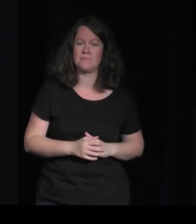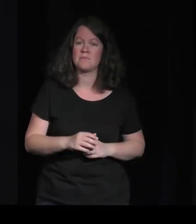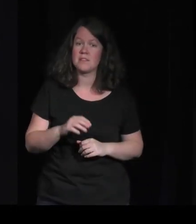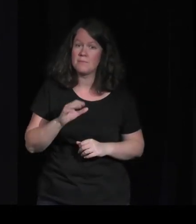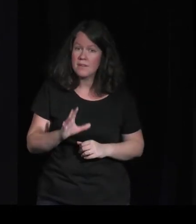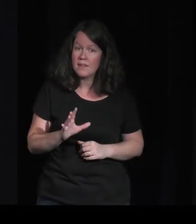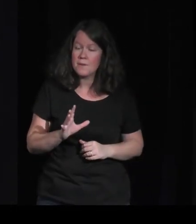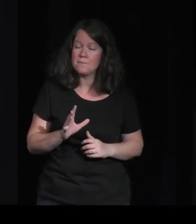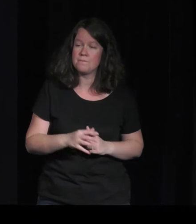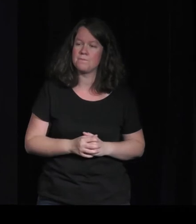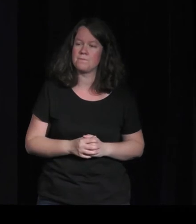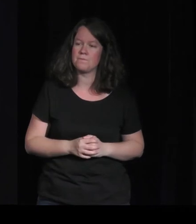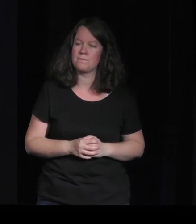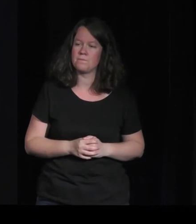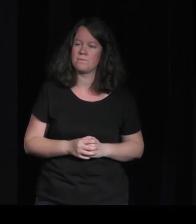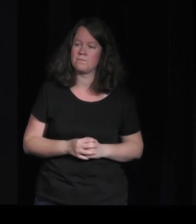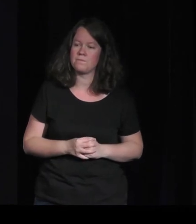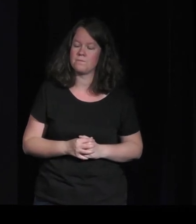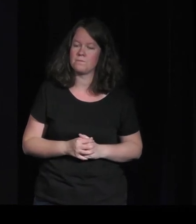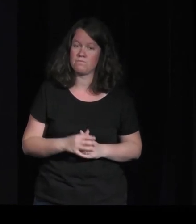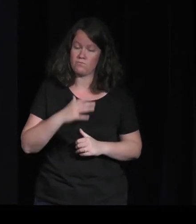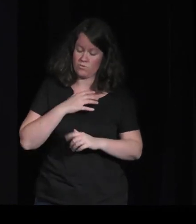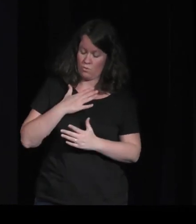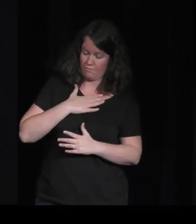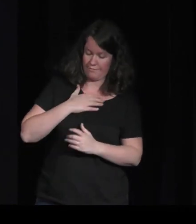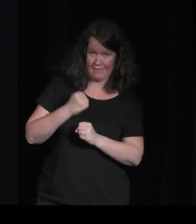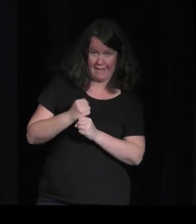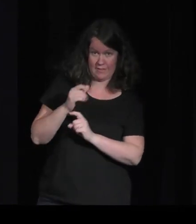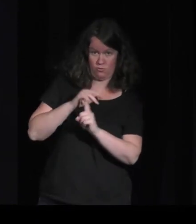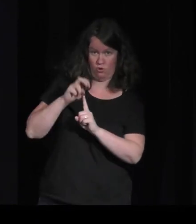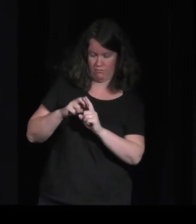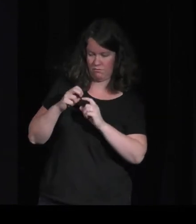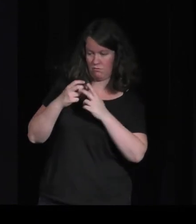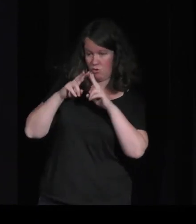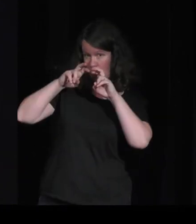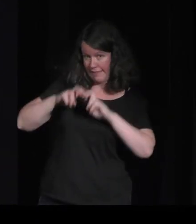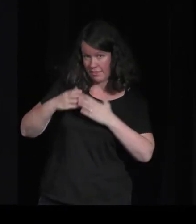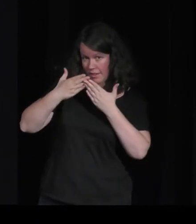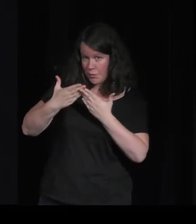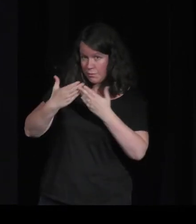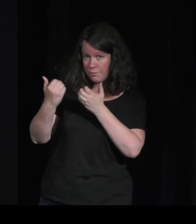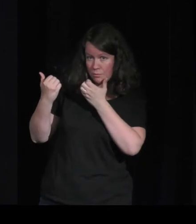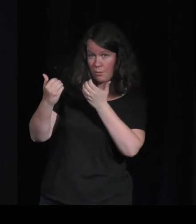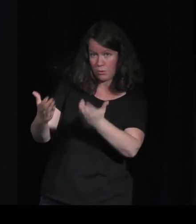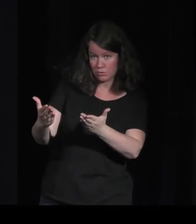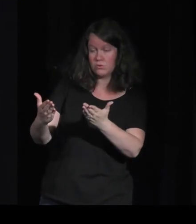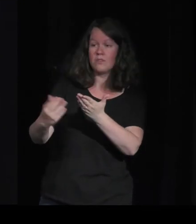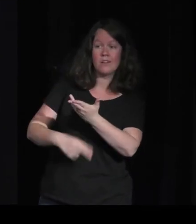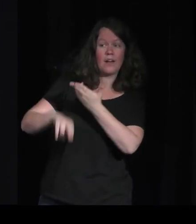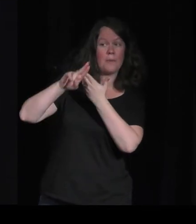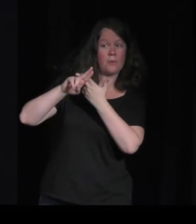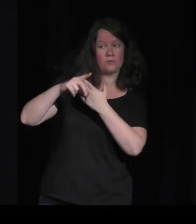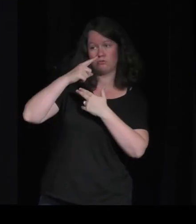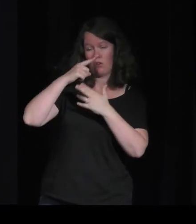pas, dans les enquêtes qu'on peut faire, ce n pas des expériences non plus majoritaires quand même quand les gens